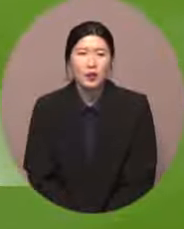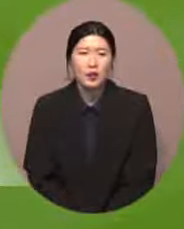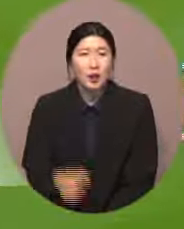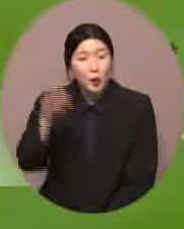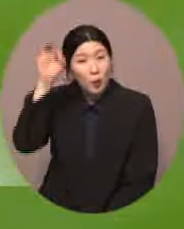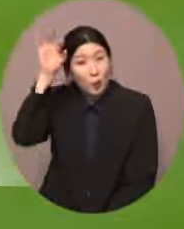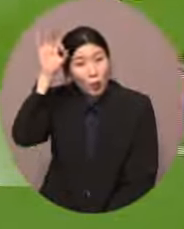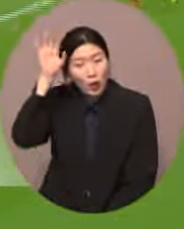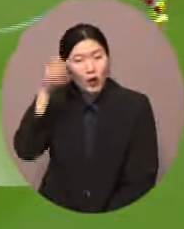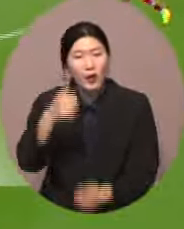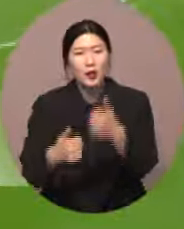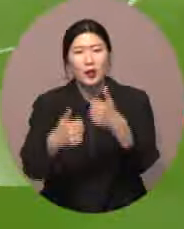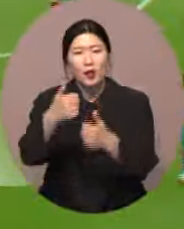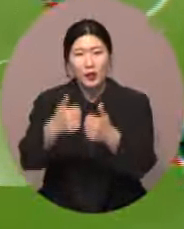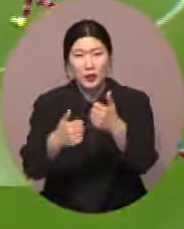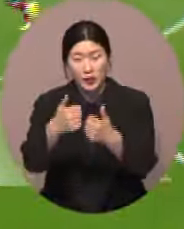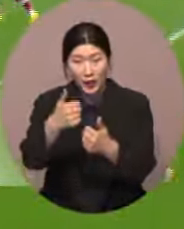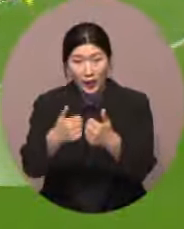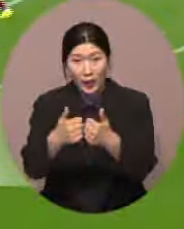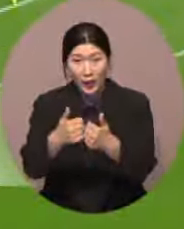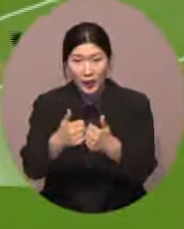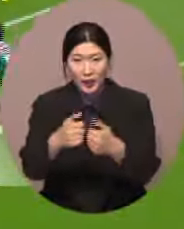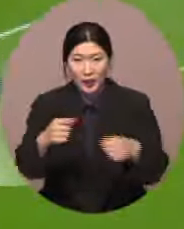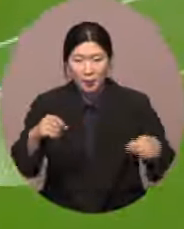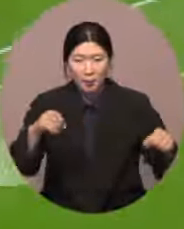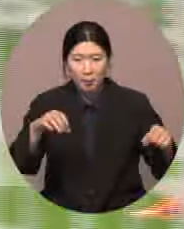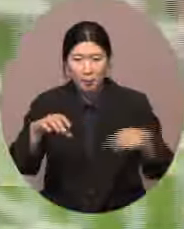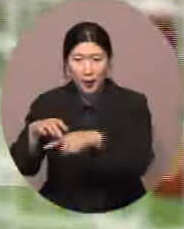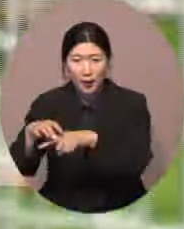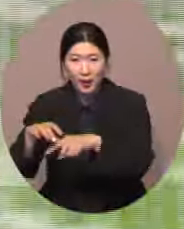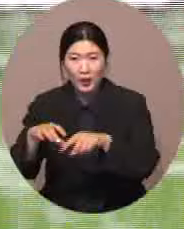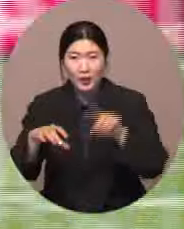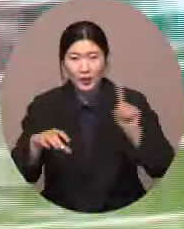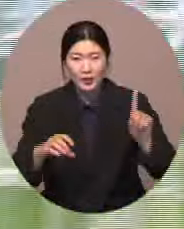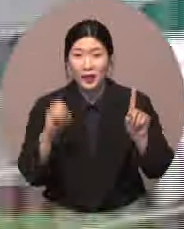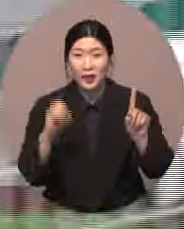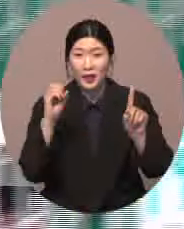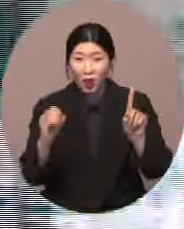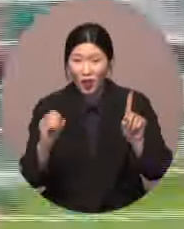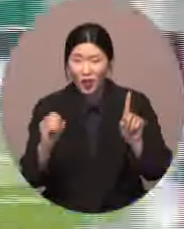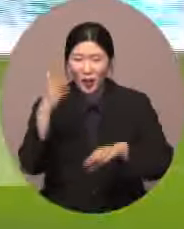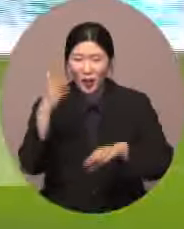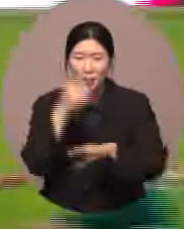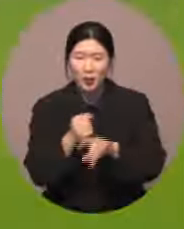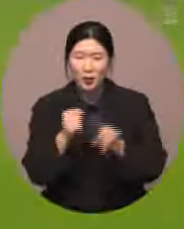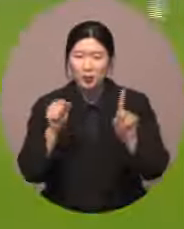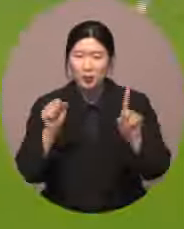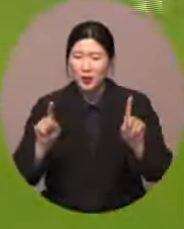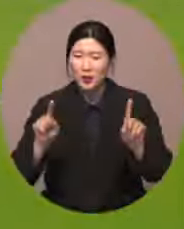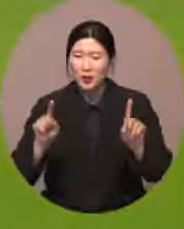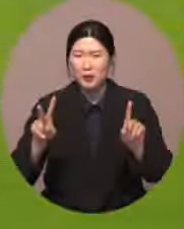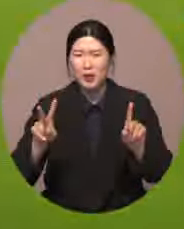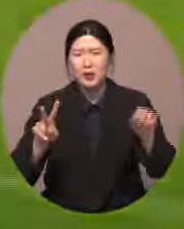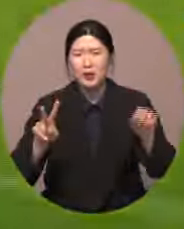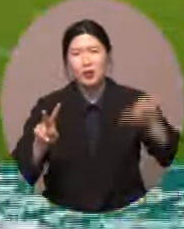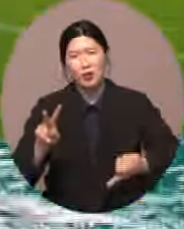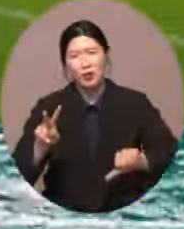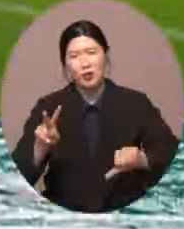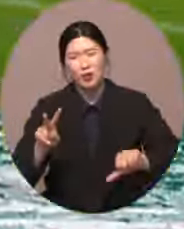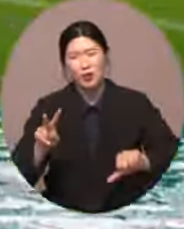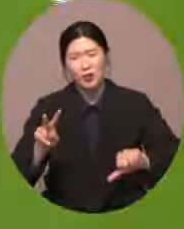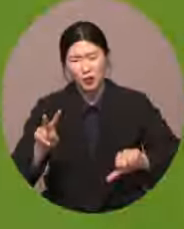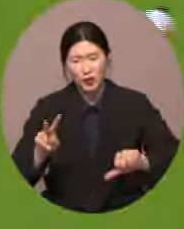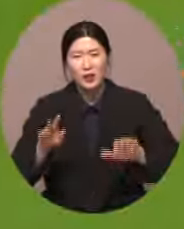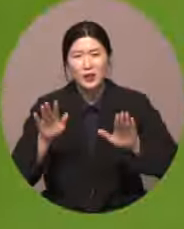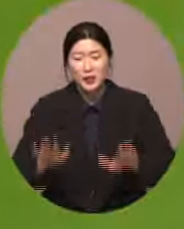포항과의 경기에서 전반 1분 만에 김준범이 선제골을 넣었지만 후반에 두 골을 내주고 졌습니다. 대전은 최근